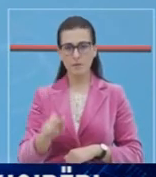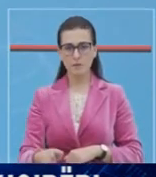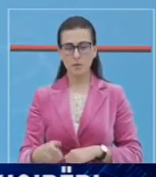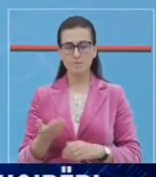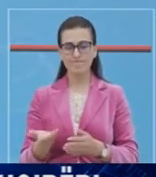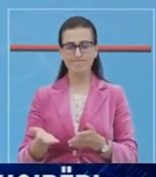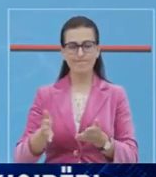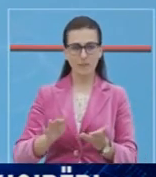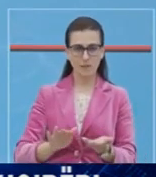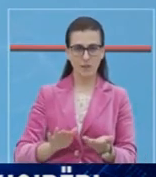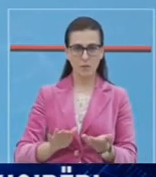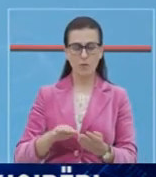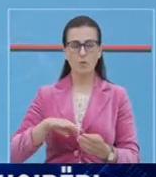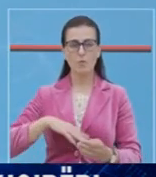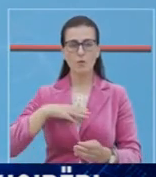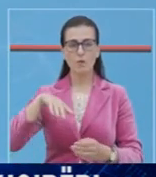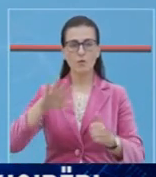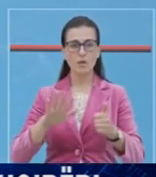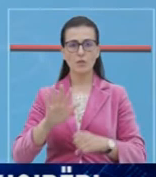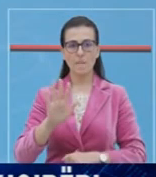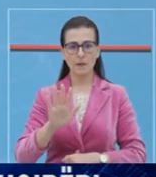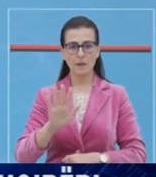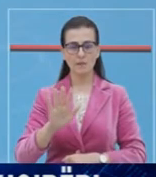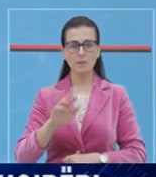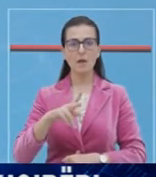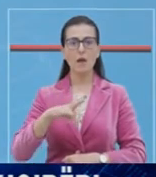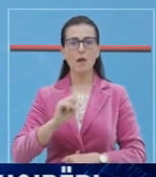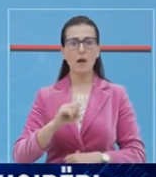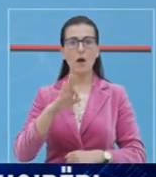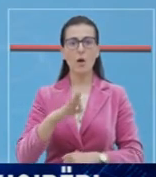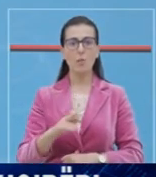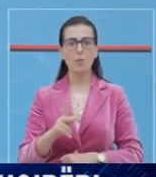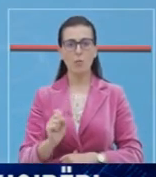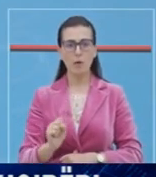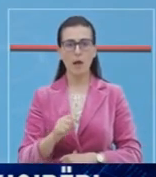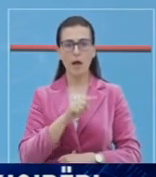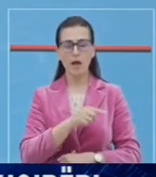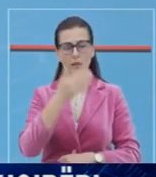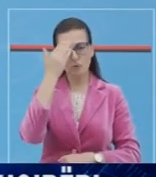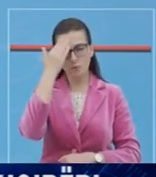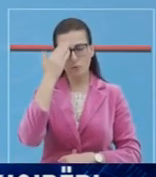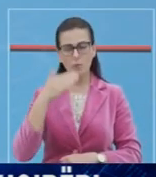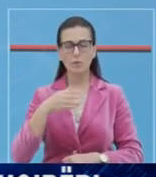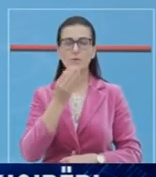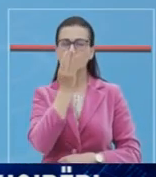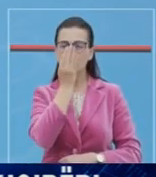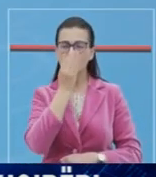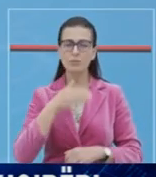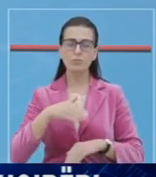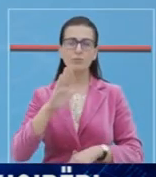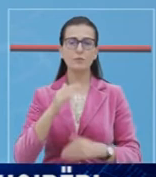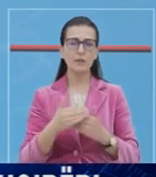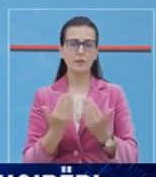dëruar jetë një pacient 68 vjeç nga Puka, i cili vuante nga spok dhe ishte në gjëndje të rëndë, i